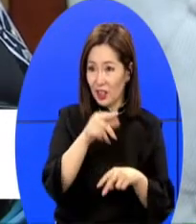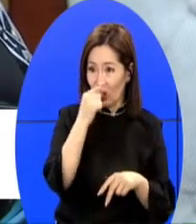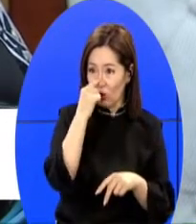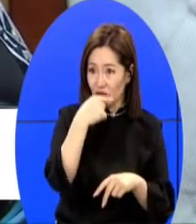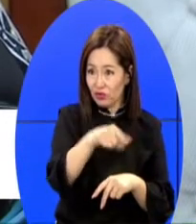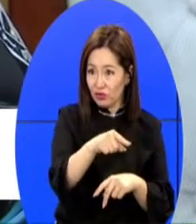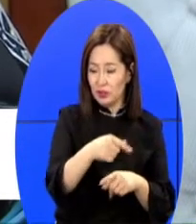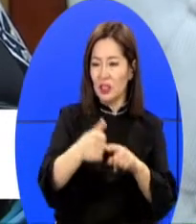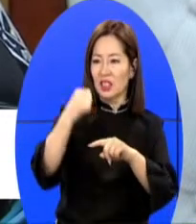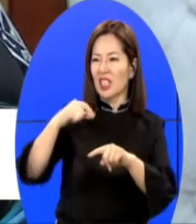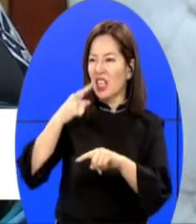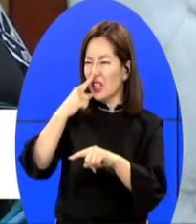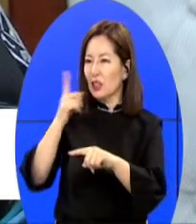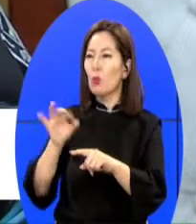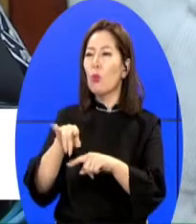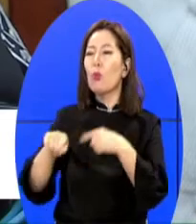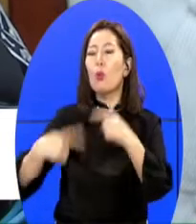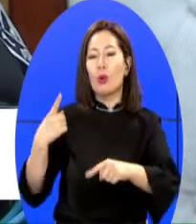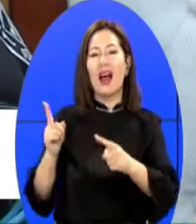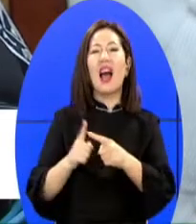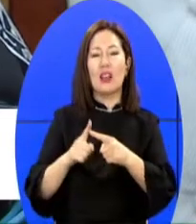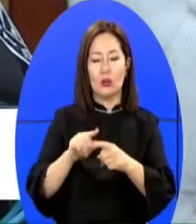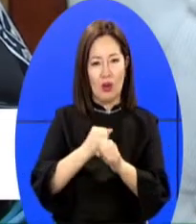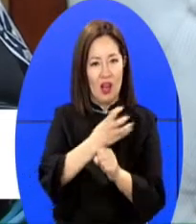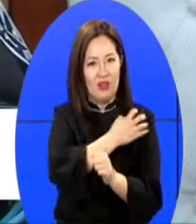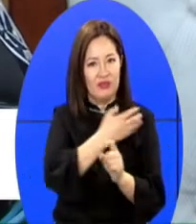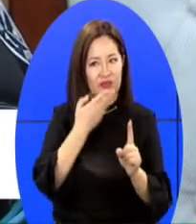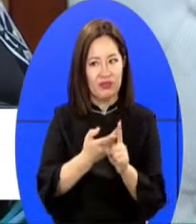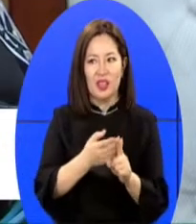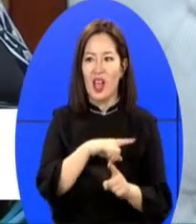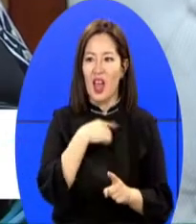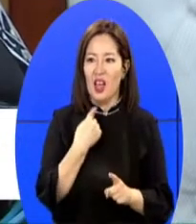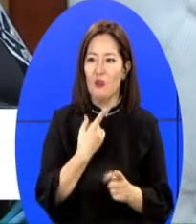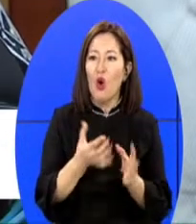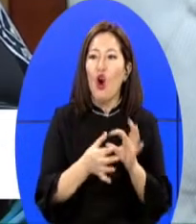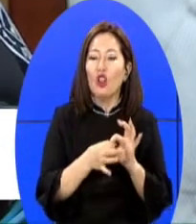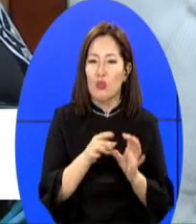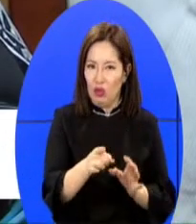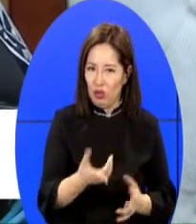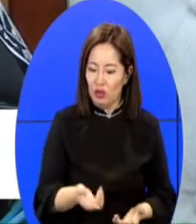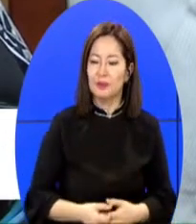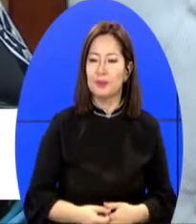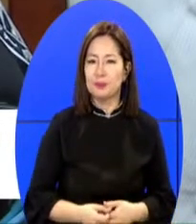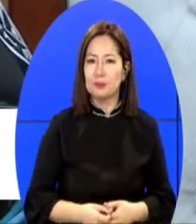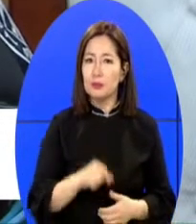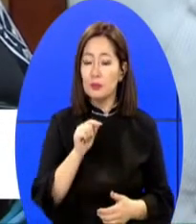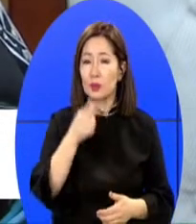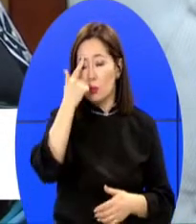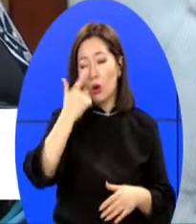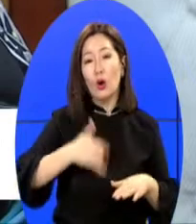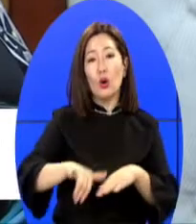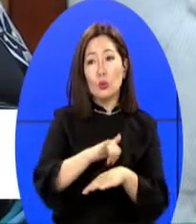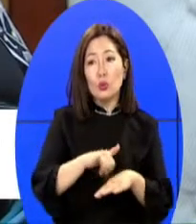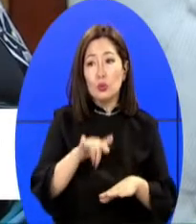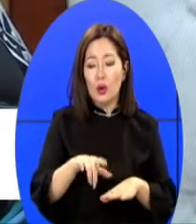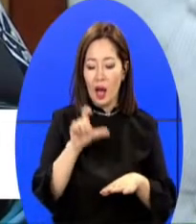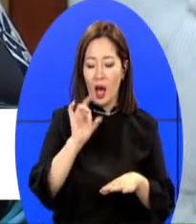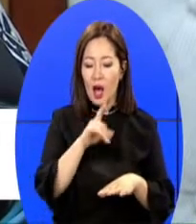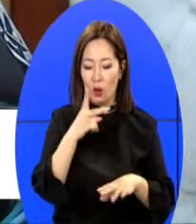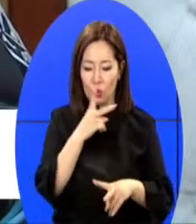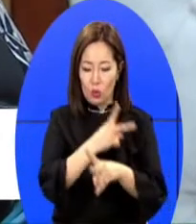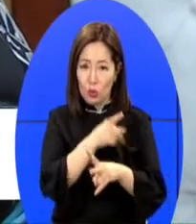тэрнээс хатуу гэдэг тав бүгдээр мэдж байгаа. Амнистийн албатай юм ярьдаг бах. За манайд бол Эрүүгийн хуулийн дээр энэ